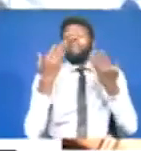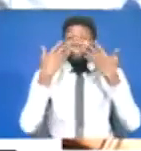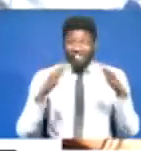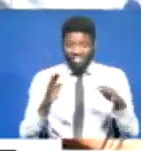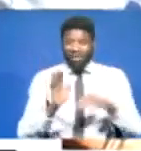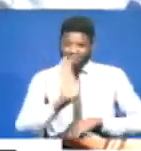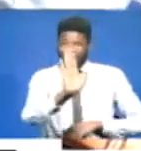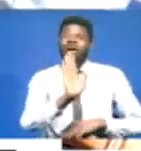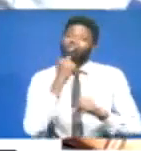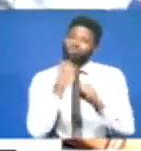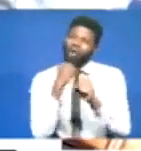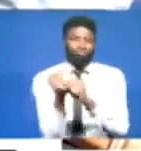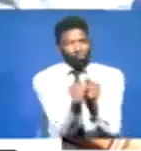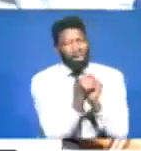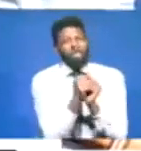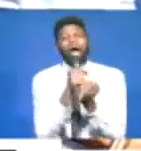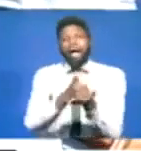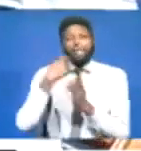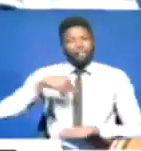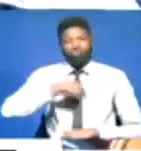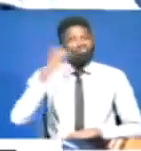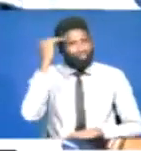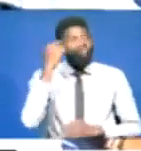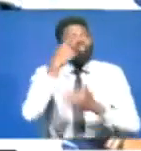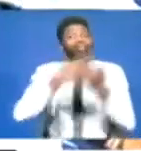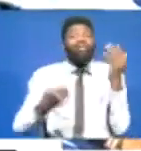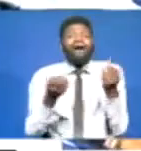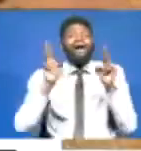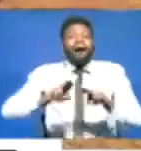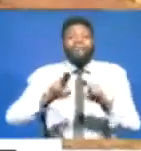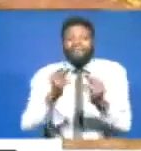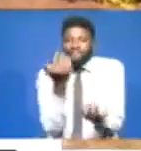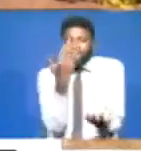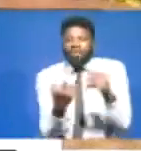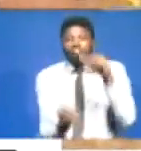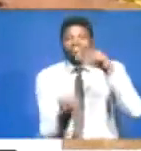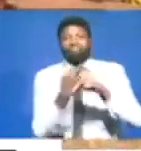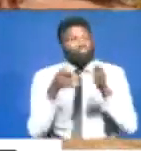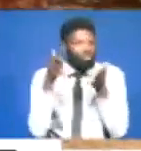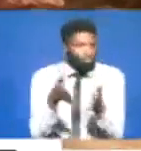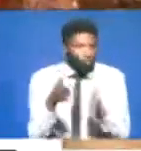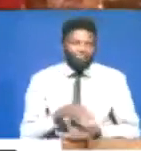ili tuweze kujua ni nini lisababisha hii moto wa siku ya leo.